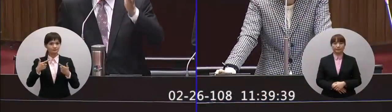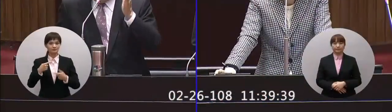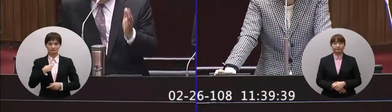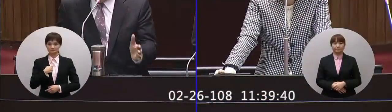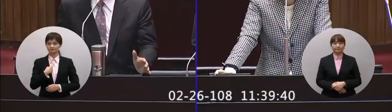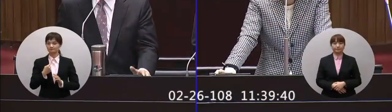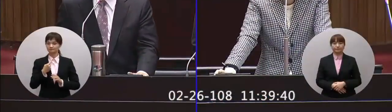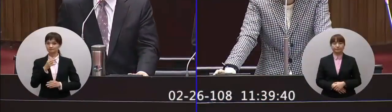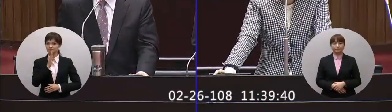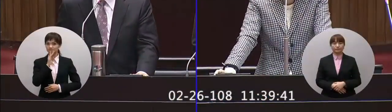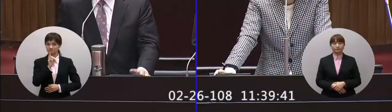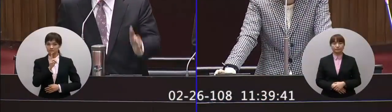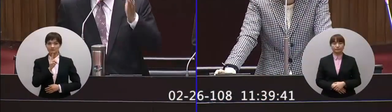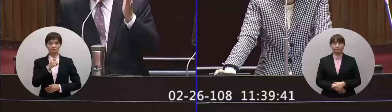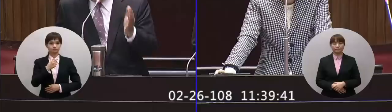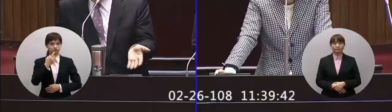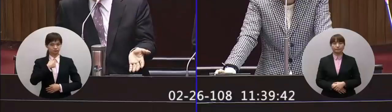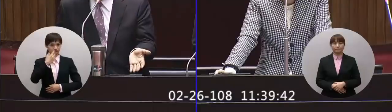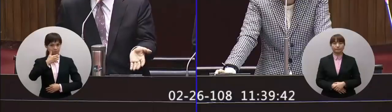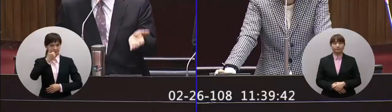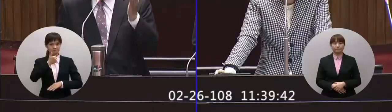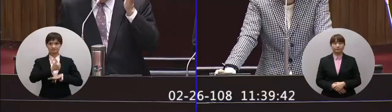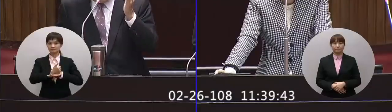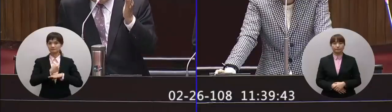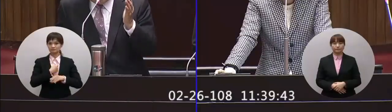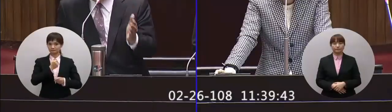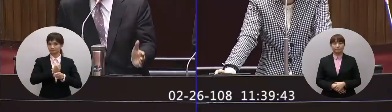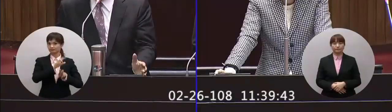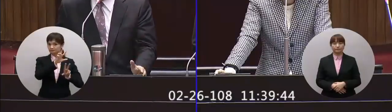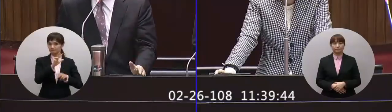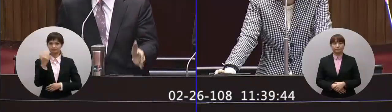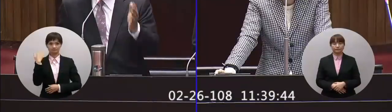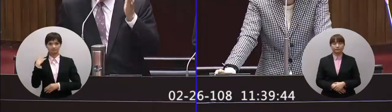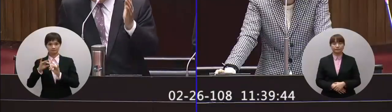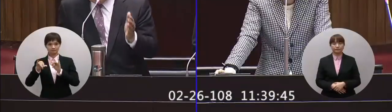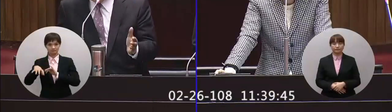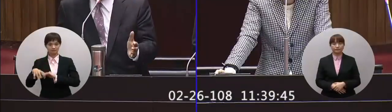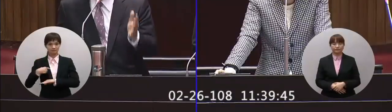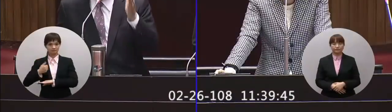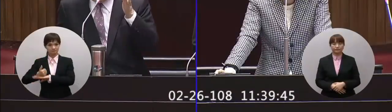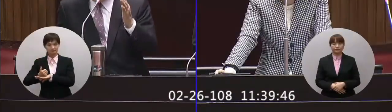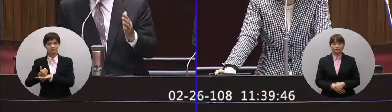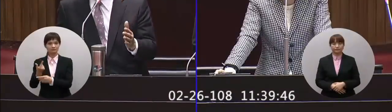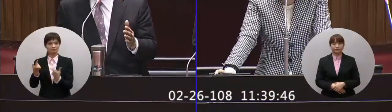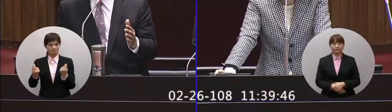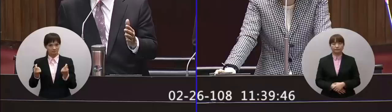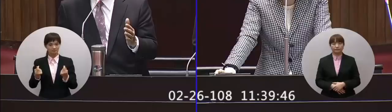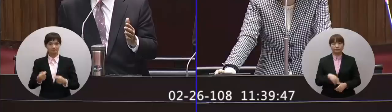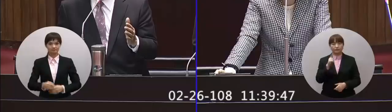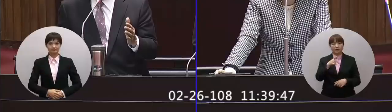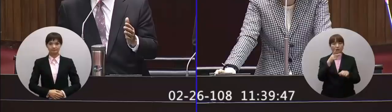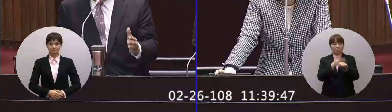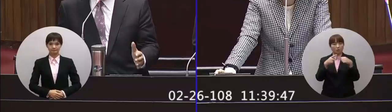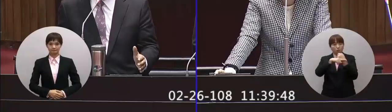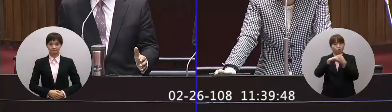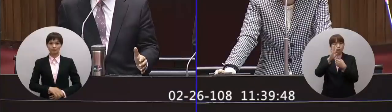的首长。在地方的时候，我也是这样主张。那也看得多少。 你有没有科学根